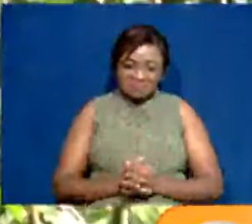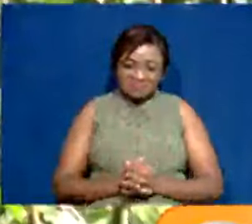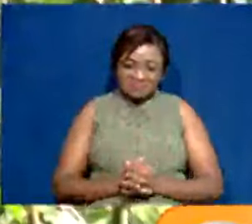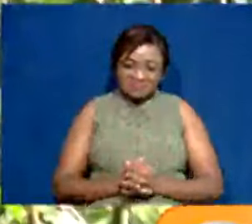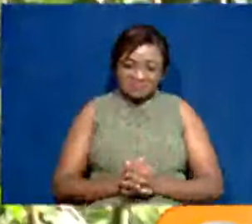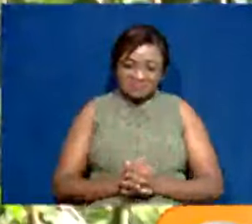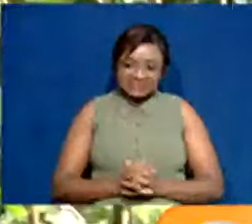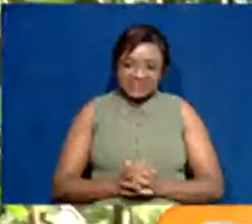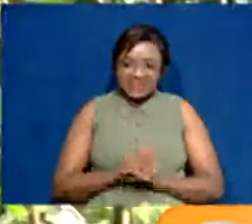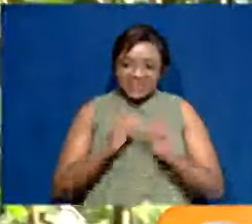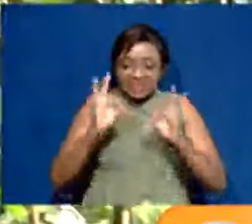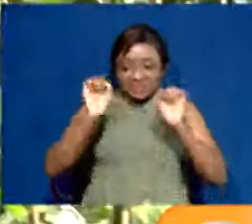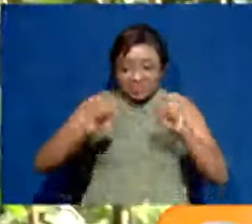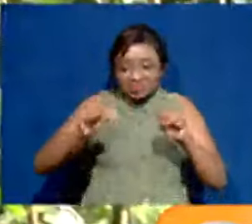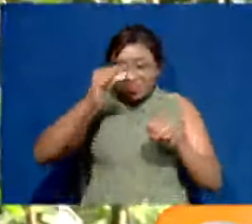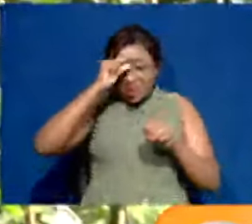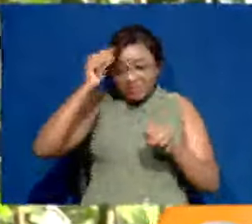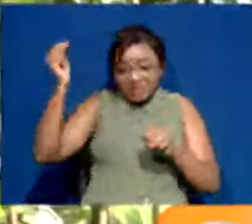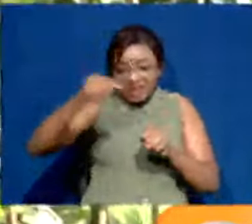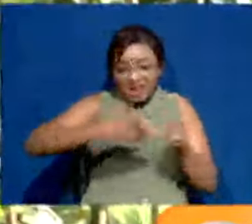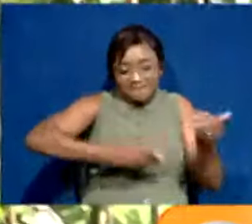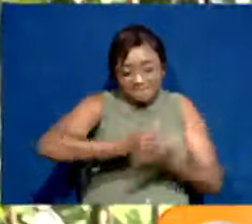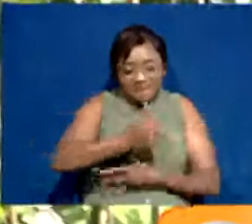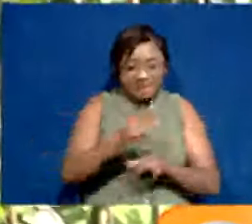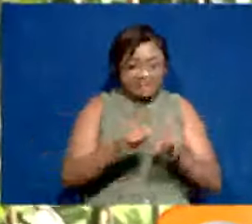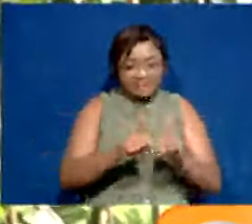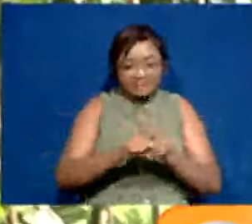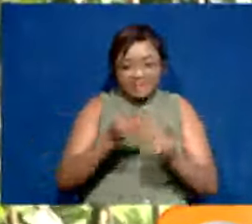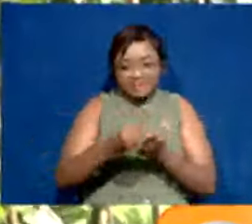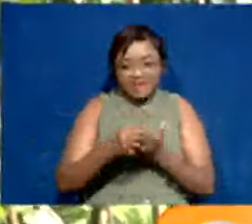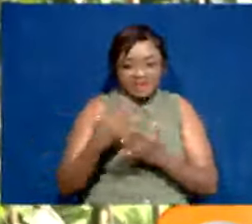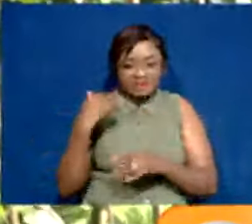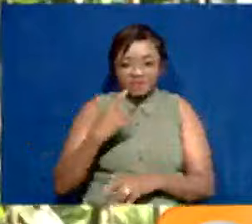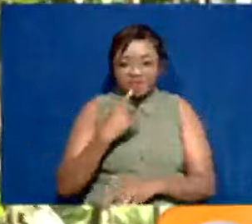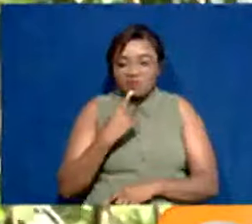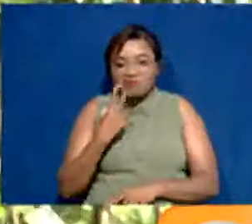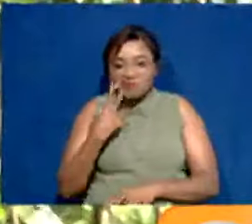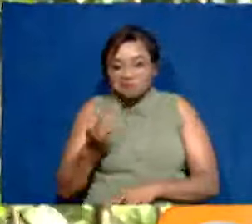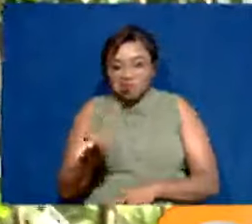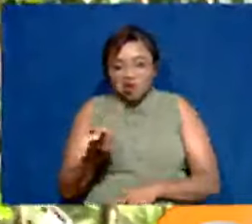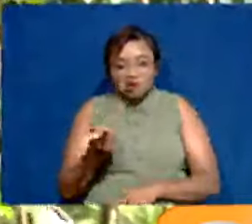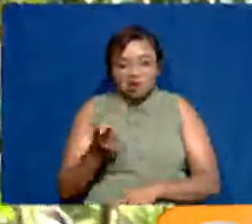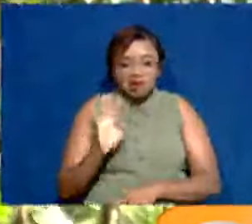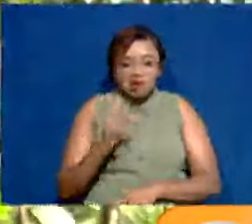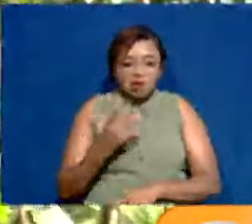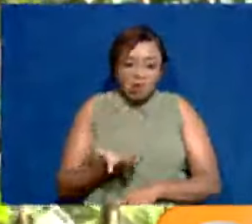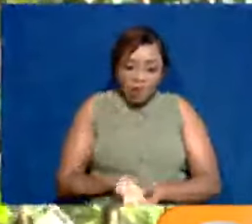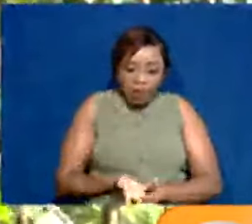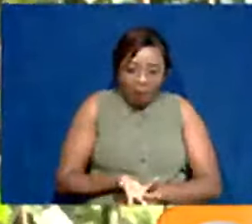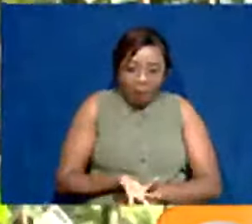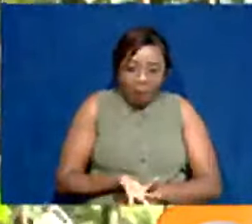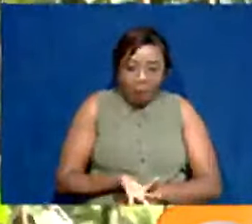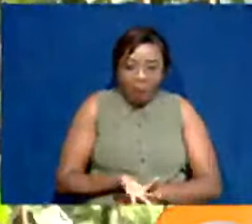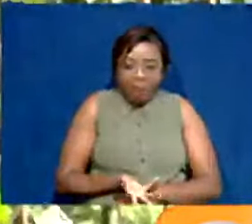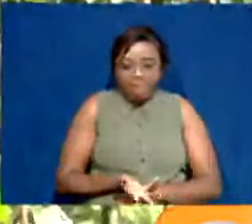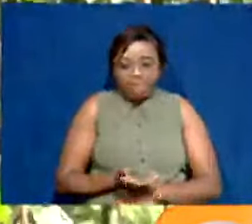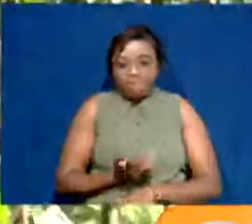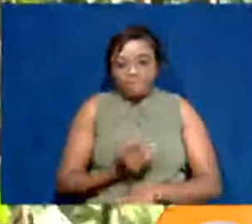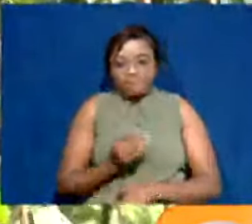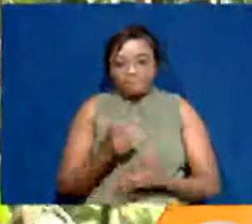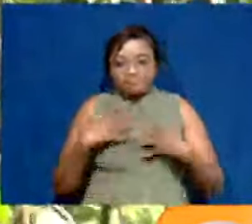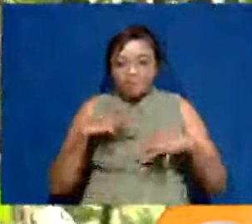ngandamia iwe inanunuliwa mbei ya juu kama shilingi 200 inaweza kuwa ni sawa. ama ituletea